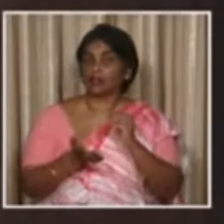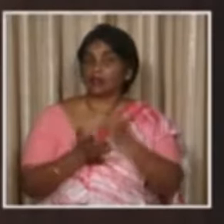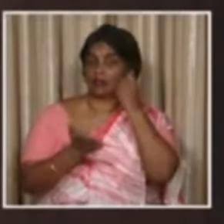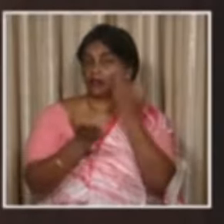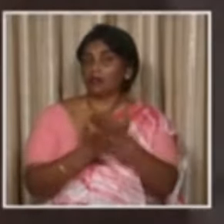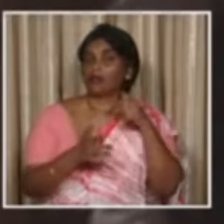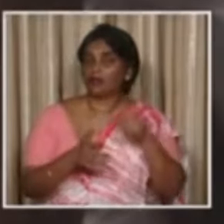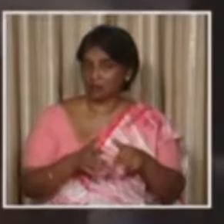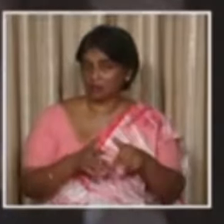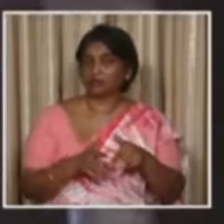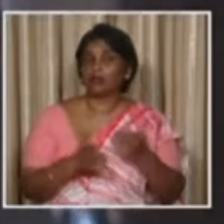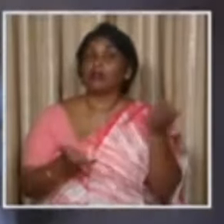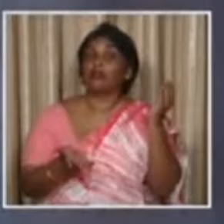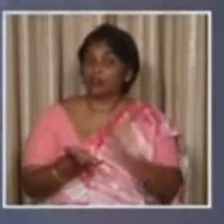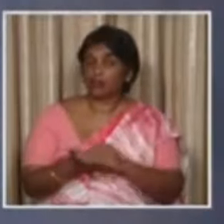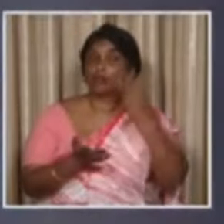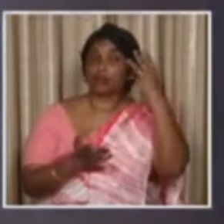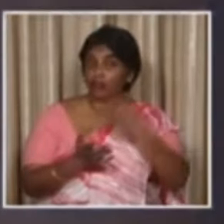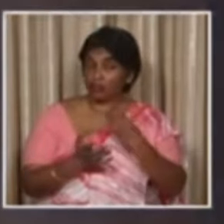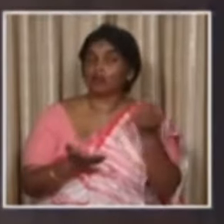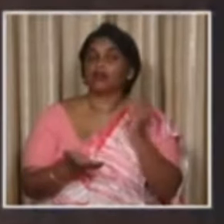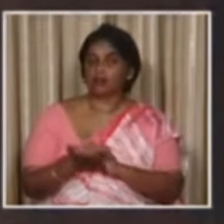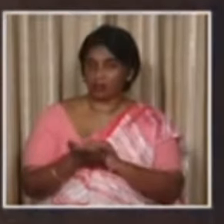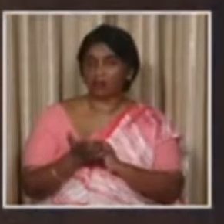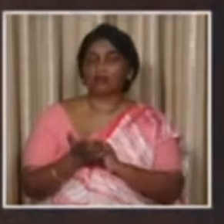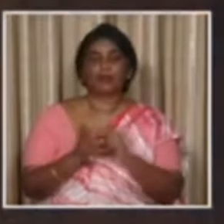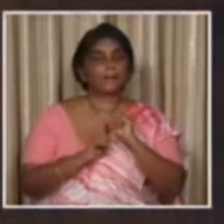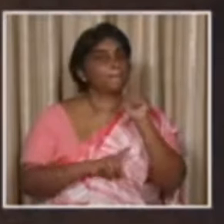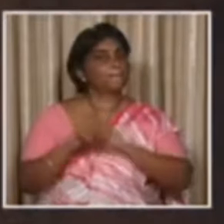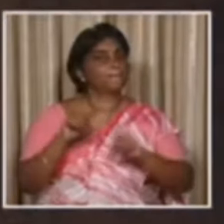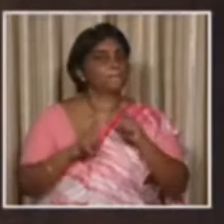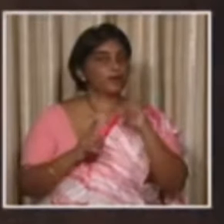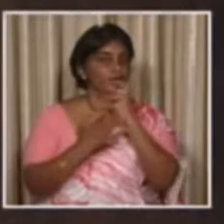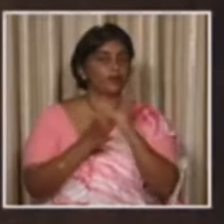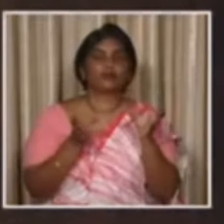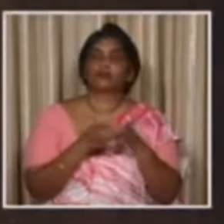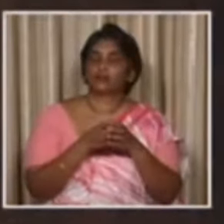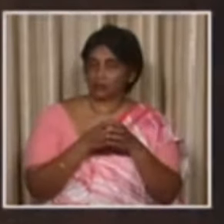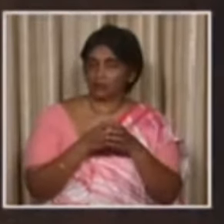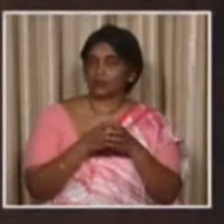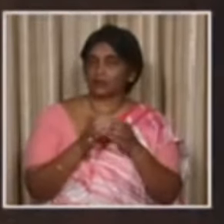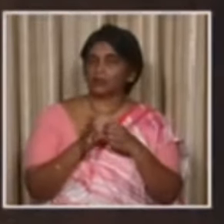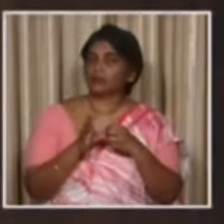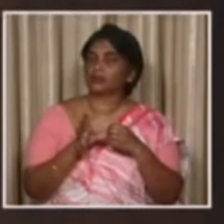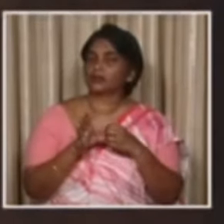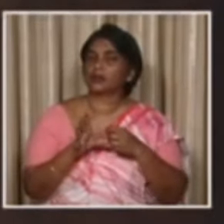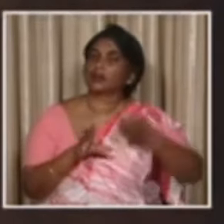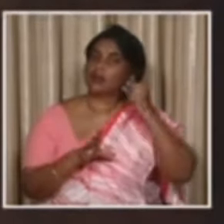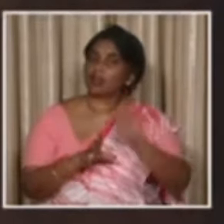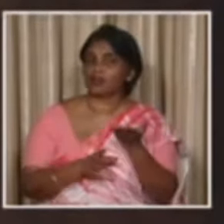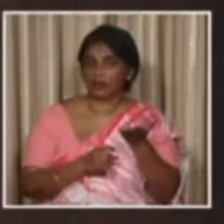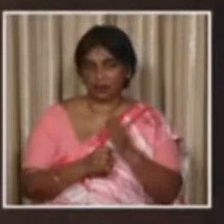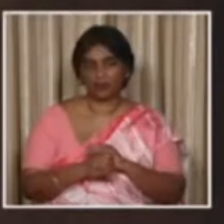අද තව පාරක් 3 වෙනි පතාවටත් පාර්ලිමේන්තුවේ ව්‍යවස්ථාදායක සභාවේ අනුමැතිය ඉල්ලලා